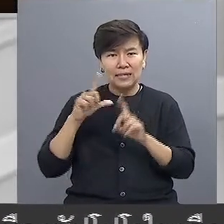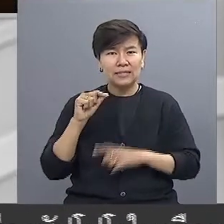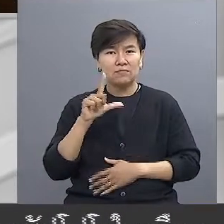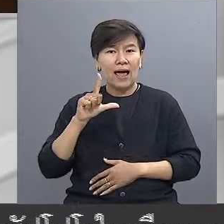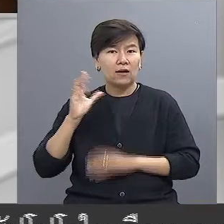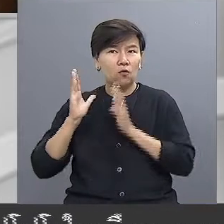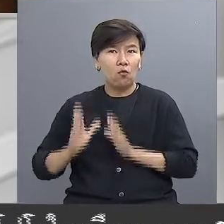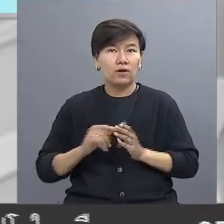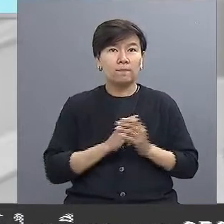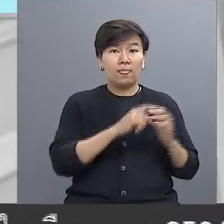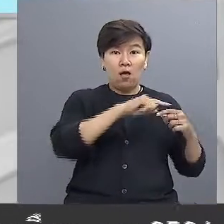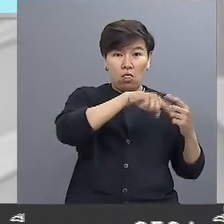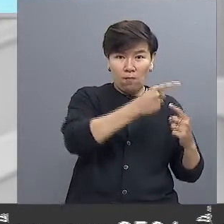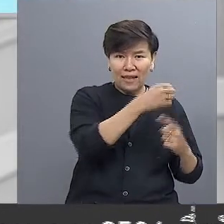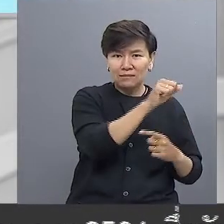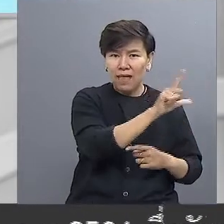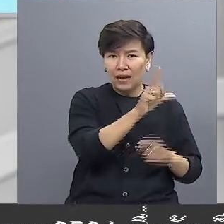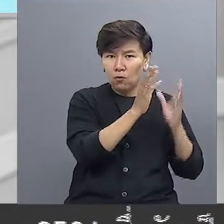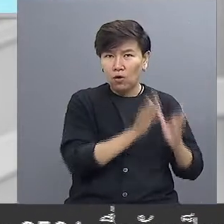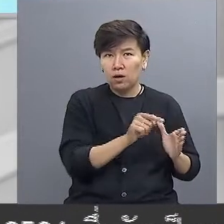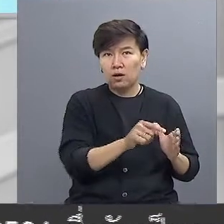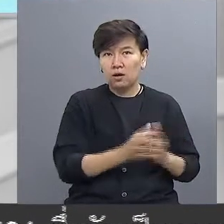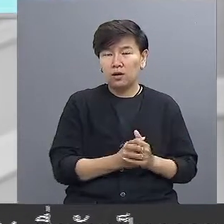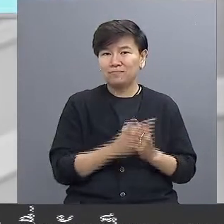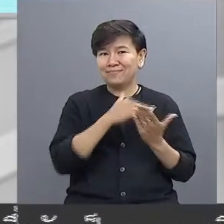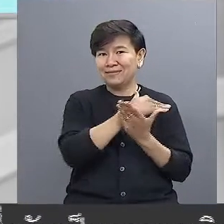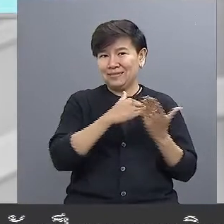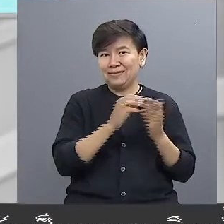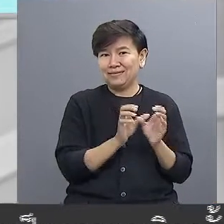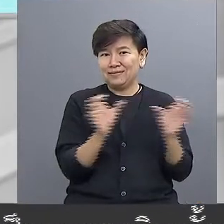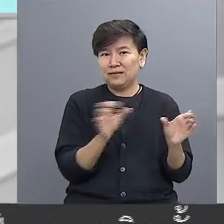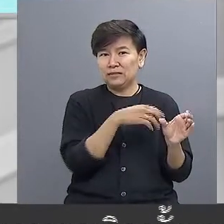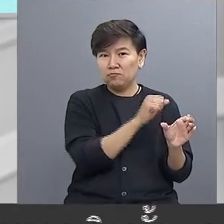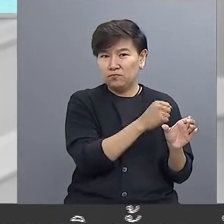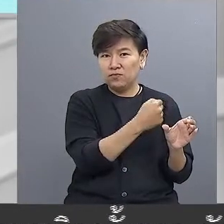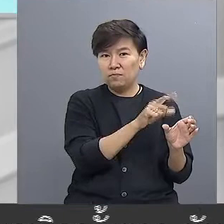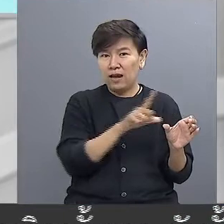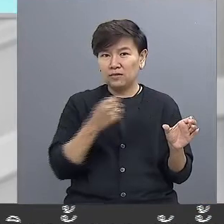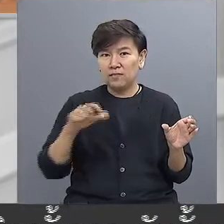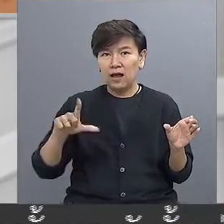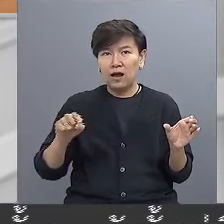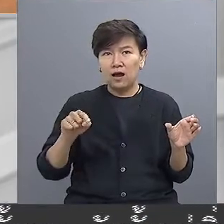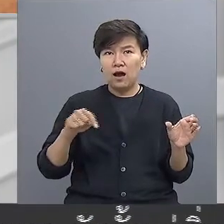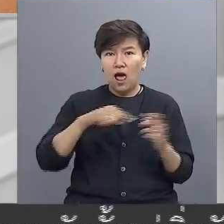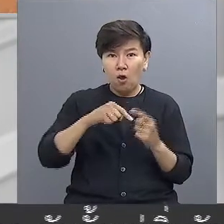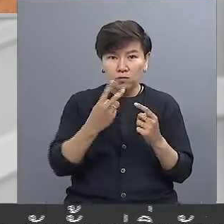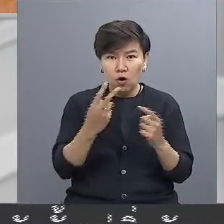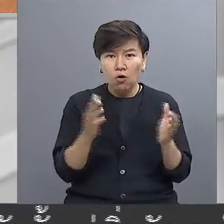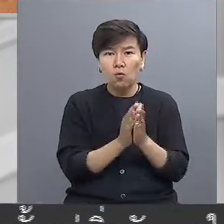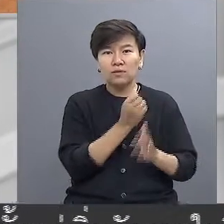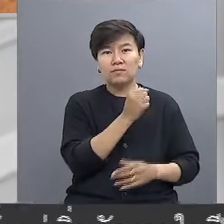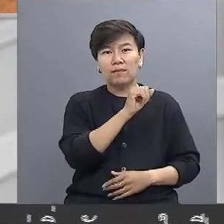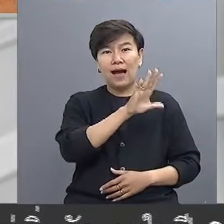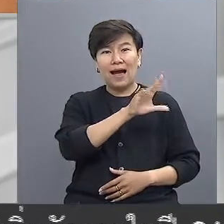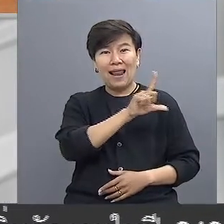สิทธิ์ไป 10ล้านคนก็ต้องมาแย่งกันครึ่งต่อครึ่งแต่พอมาเฟส 2มันขยายเพิ่มขึ้นรวมเป็น 15ล้านคนก็ถือว่าตัวเลข